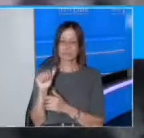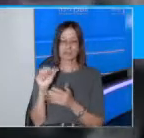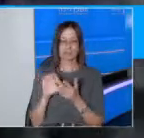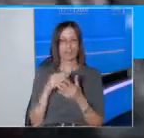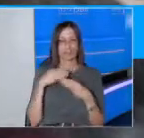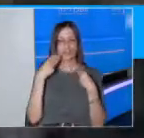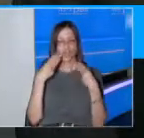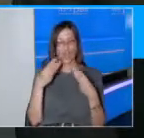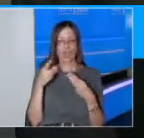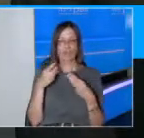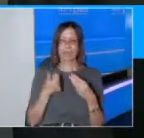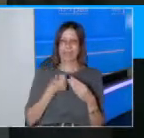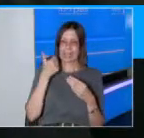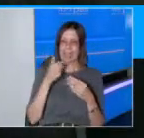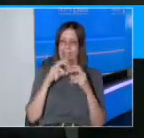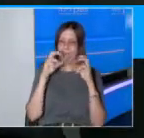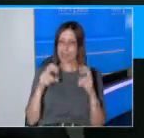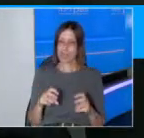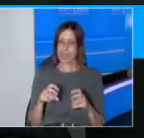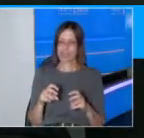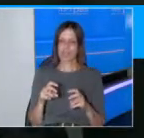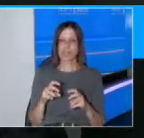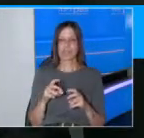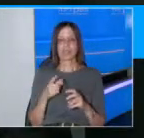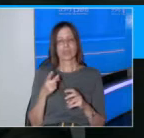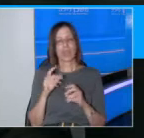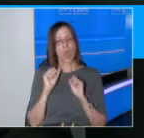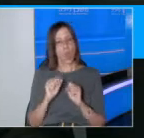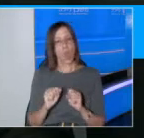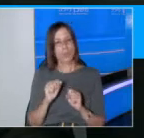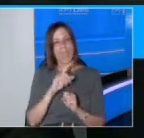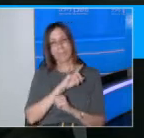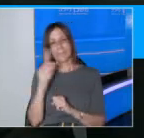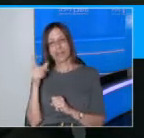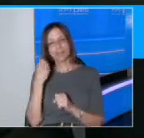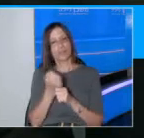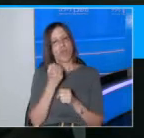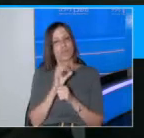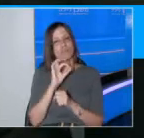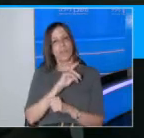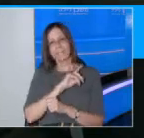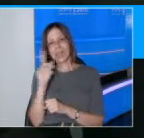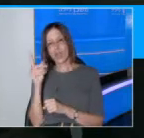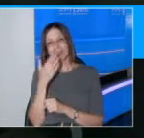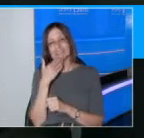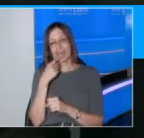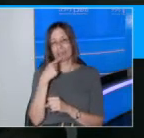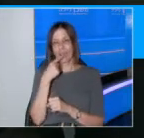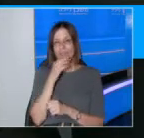משוררת ומנכלית עמותת לובי המיליון. עמותה הפועלת למען מיליון הישראלים דוברי הרוסית, יותר נכון,